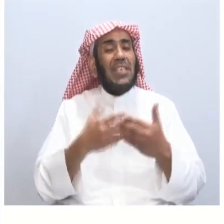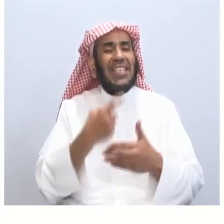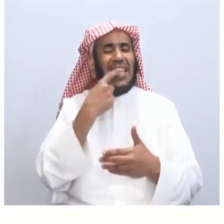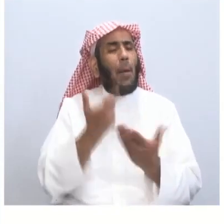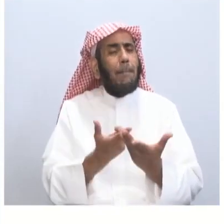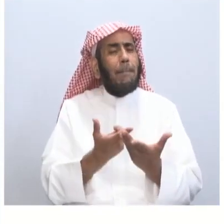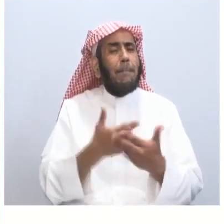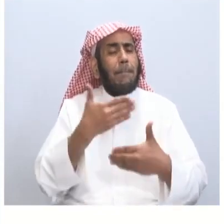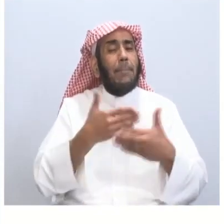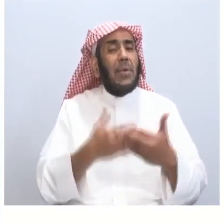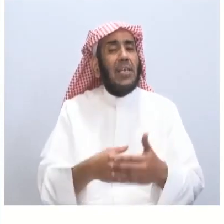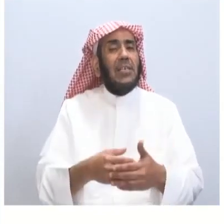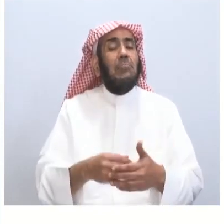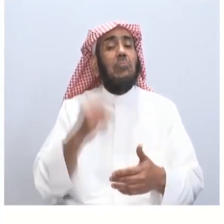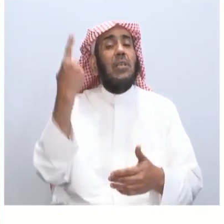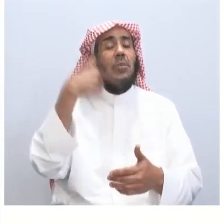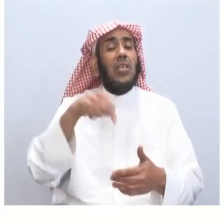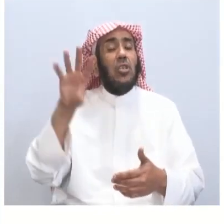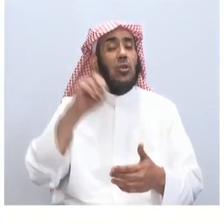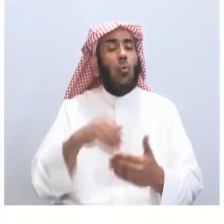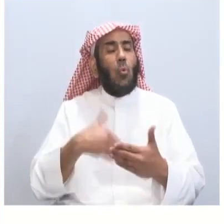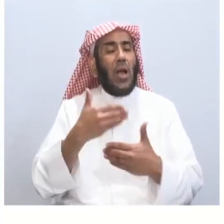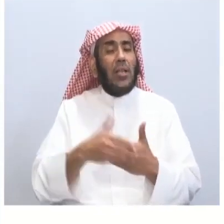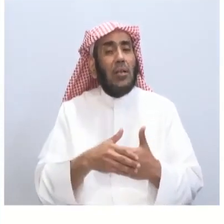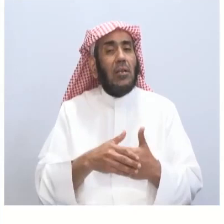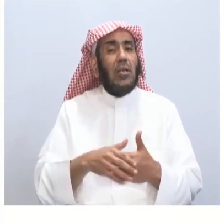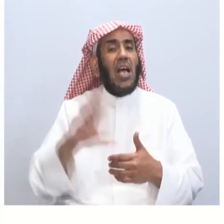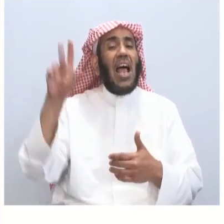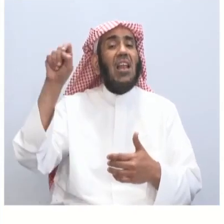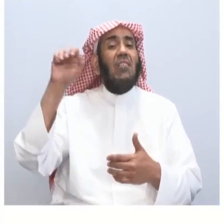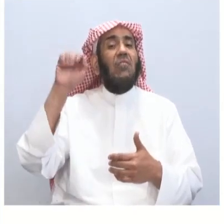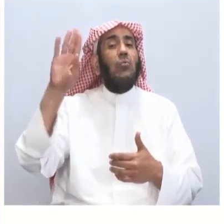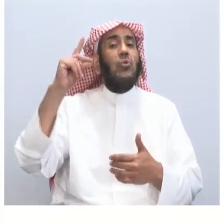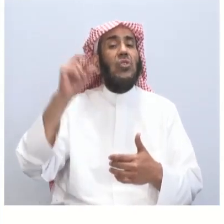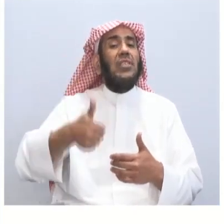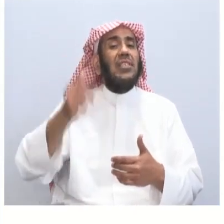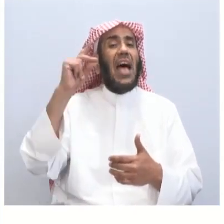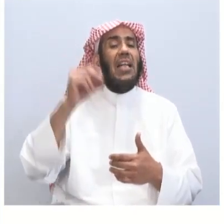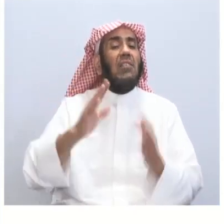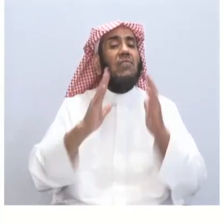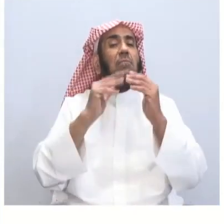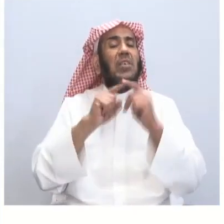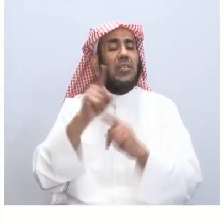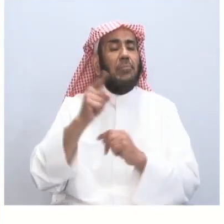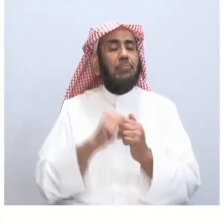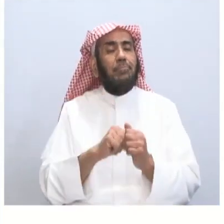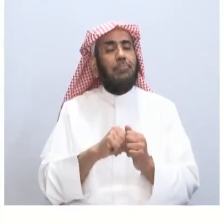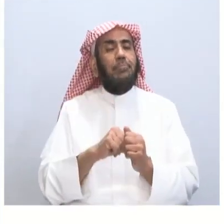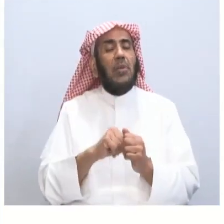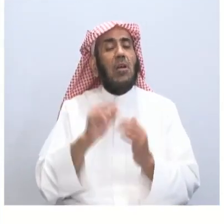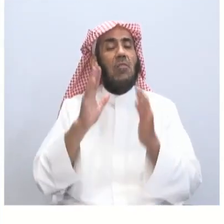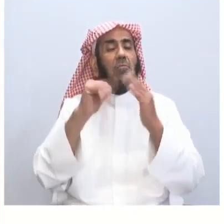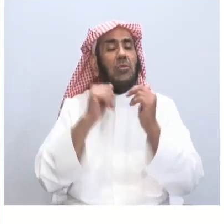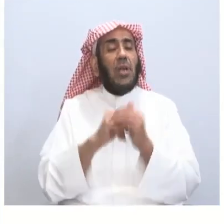سنه 17 من الهجره وكذلك الفسطاط هنا الفسطاط في